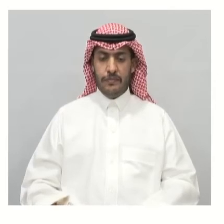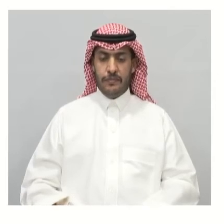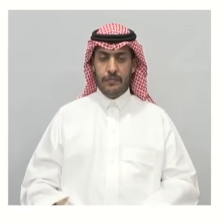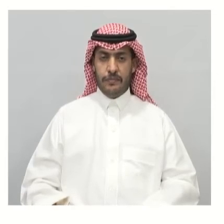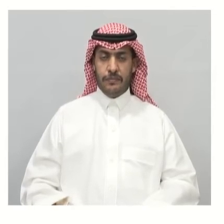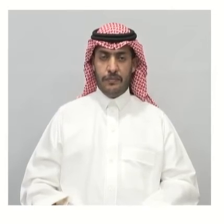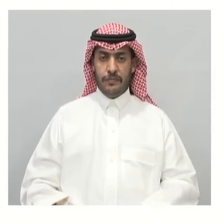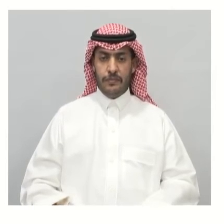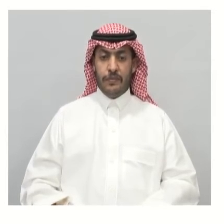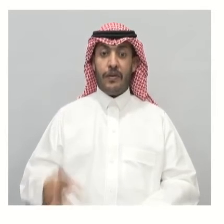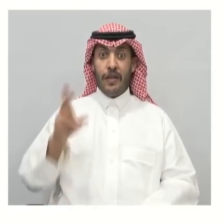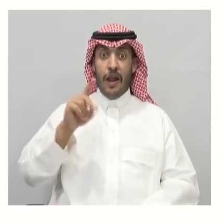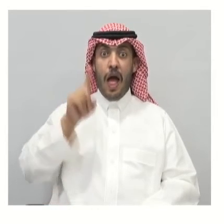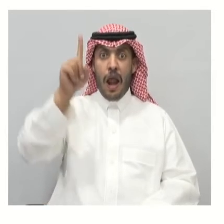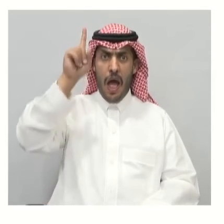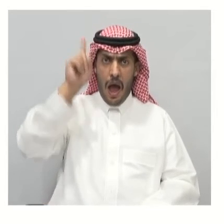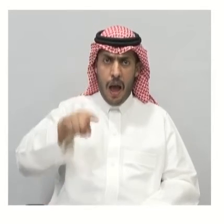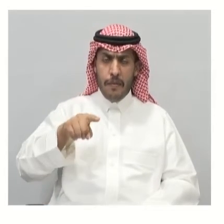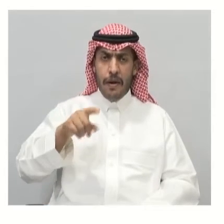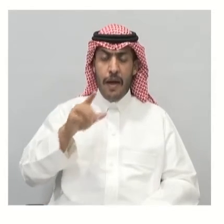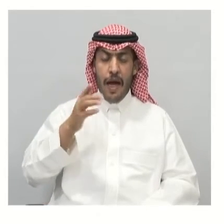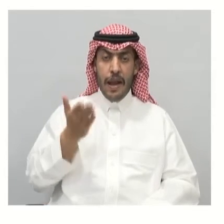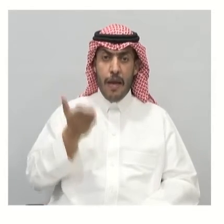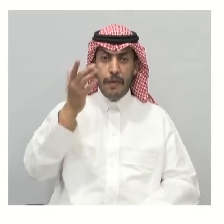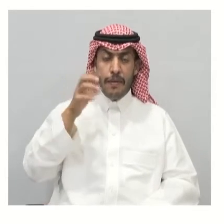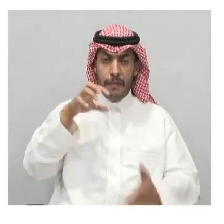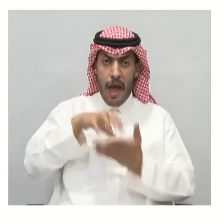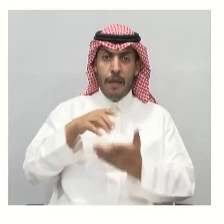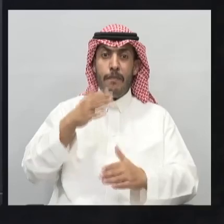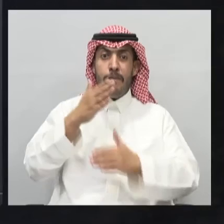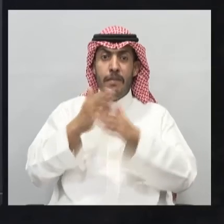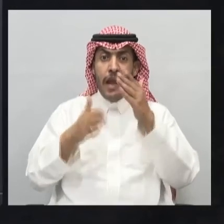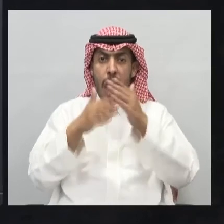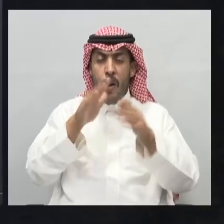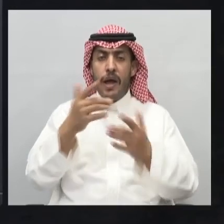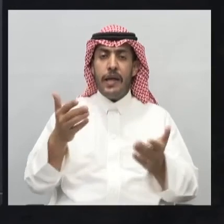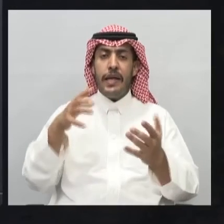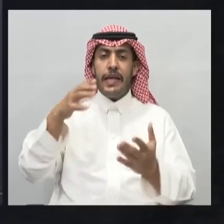صحيحه ايضا امر الله سبحانه وتعالى النبي ابراهيم عليه السلام ببناء